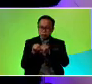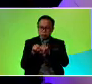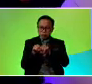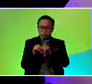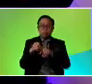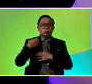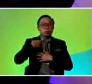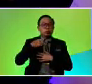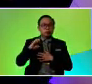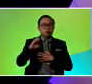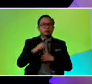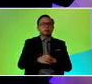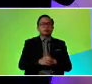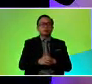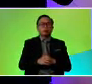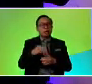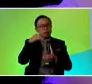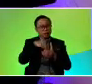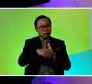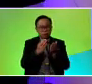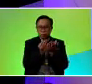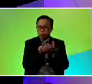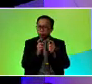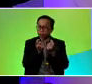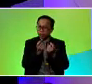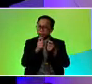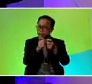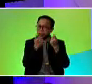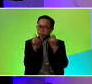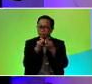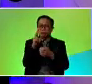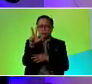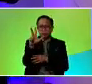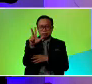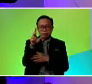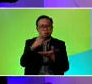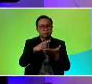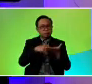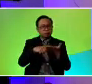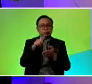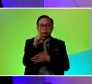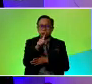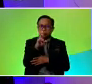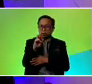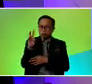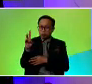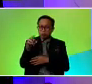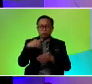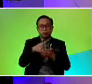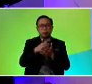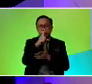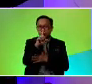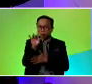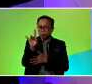ekspektasi Oke di dalam buku teks tingkatan 3 oke halaman 177 hingga 181 mengenai